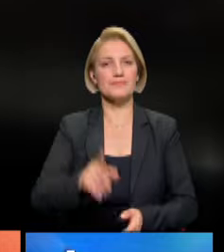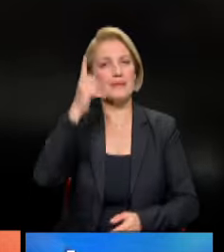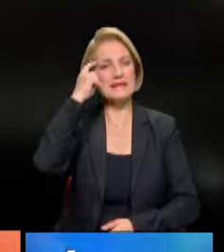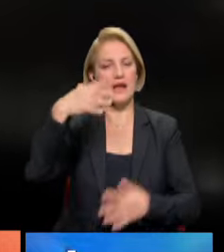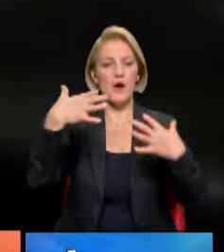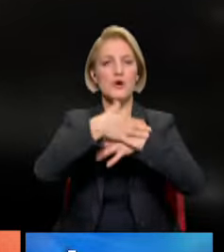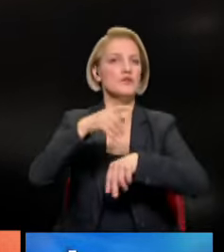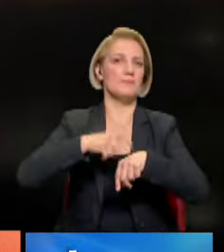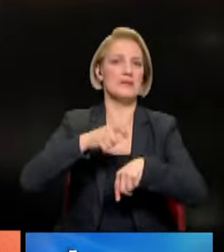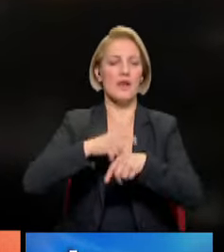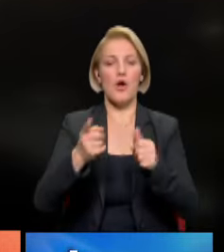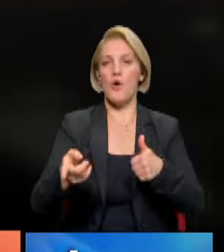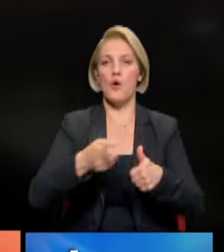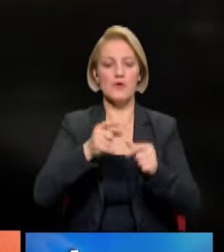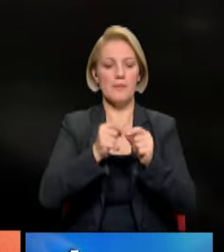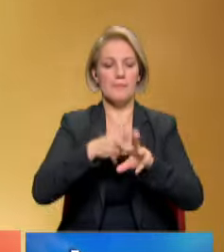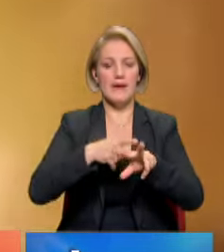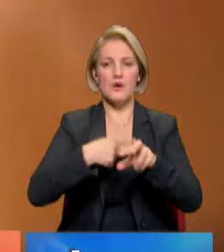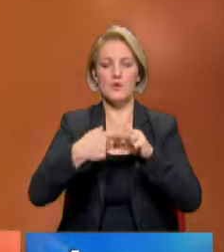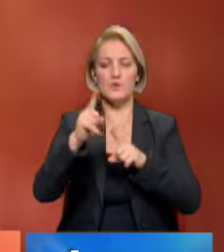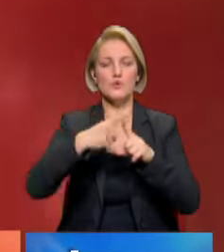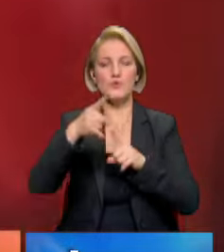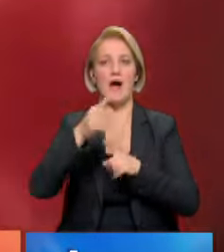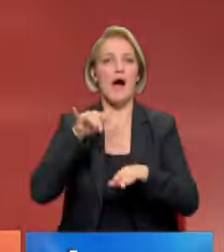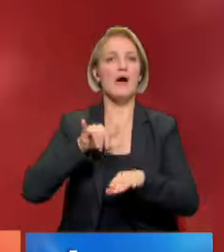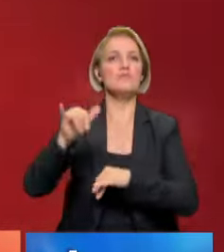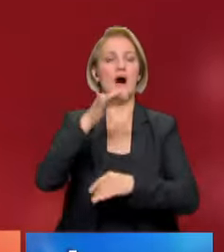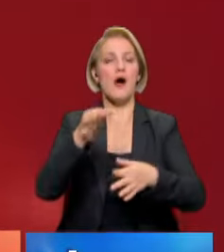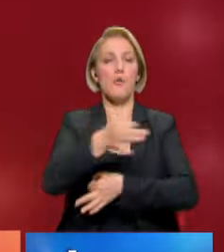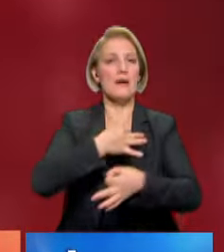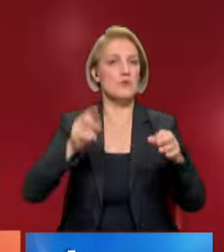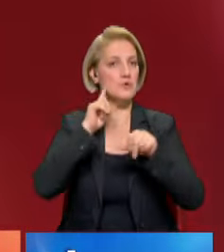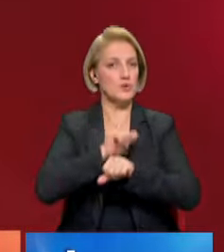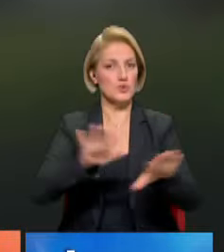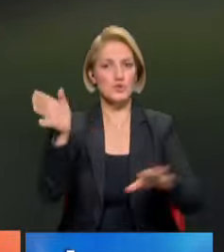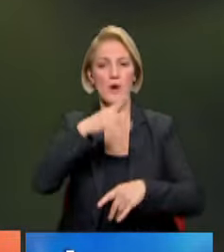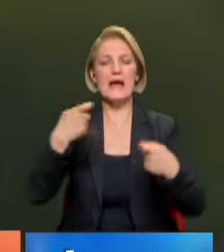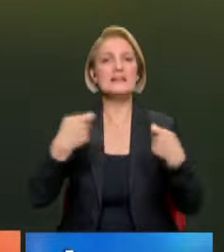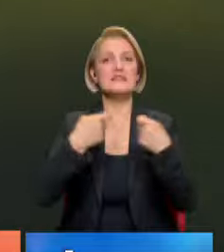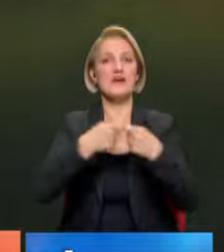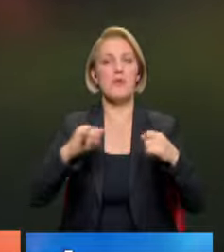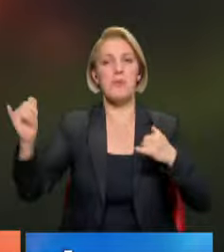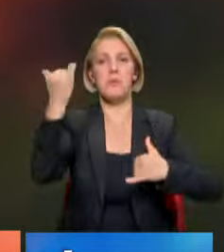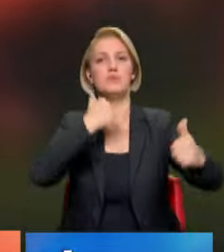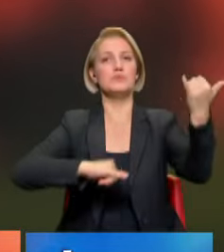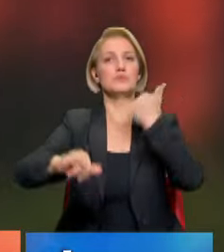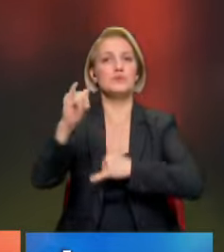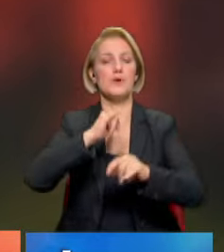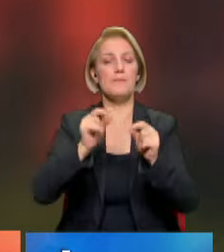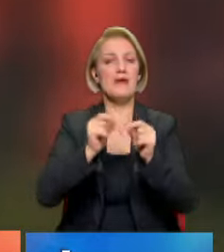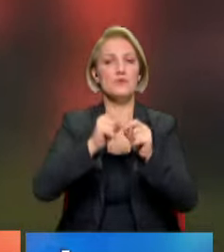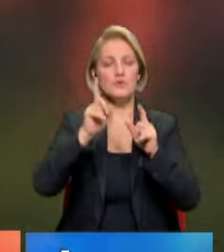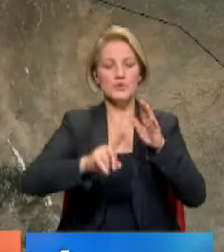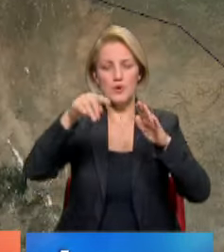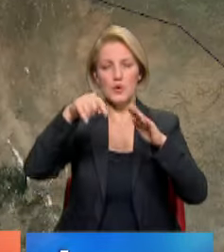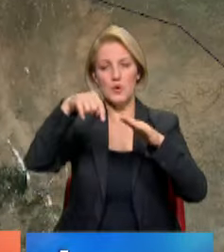İsrail akşam saatlerinde önce Beyrut'a düzenlenecek hava operasyonunu duyurdu. Ardından savaş uçakları havalandı. Beyrut'un güneyini vurdu. Kentte